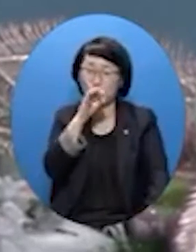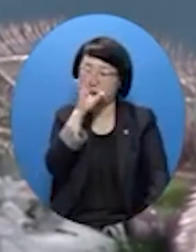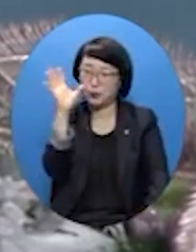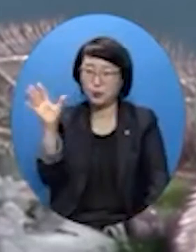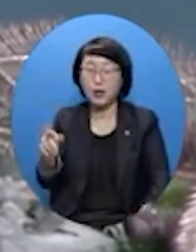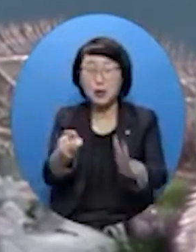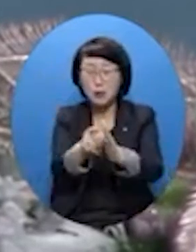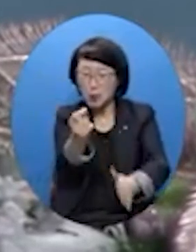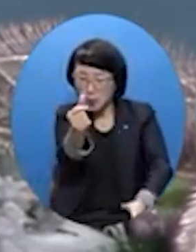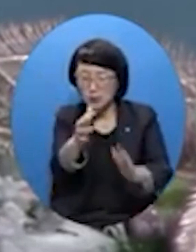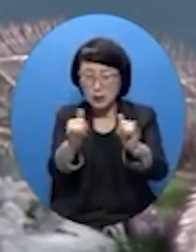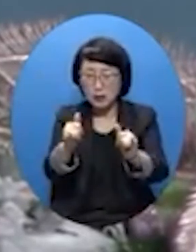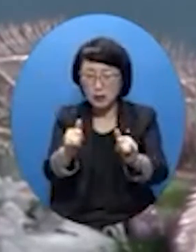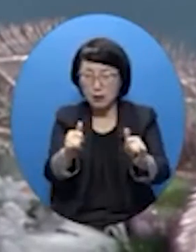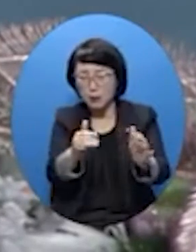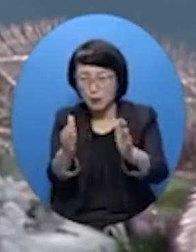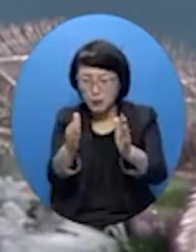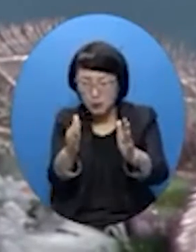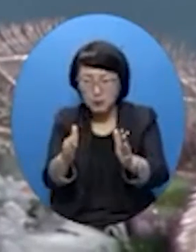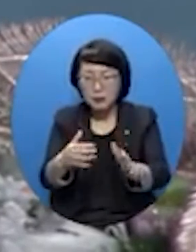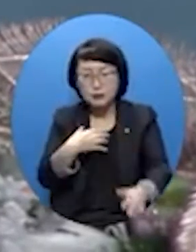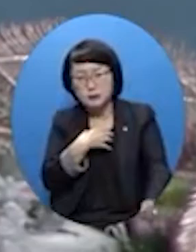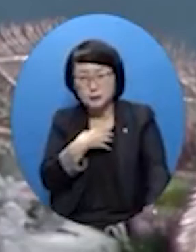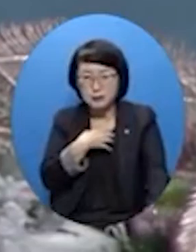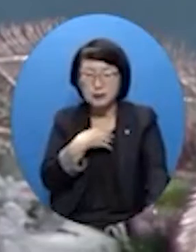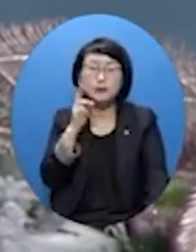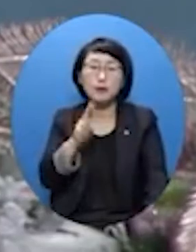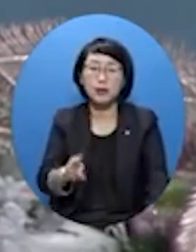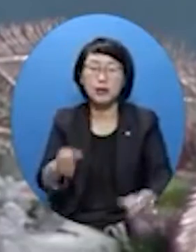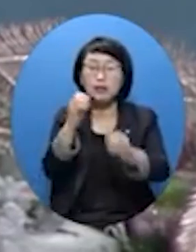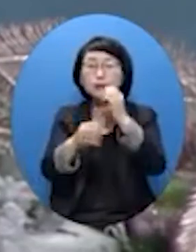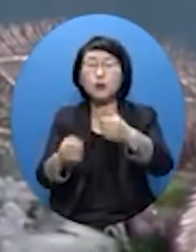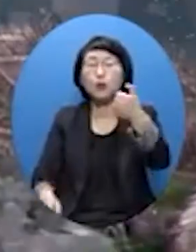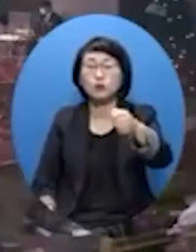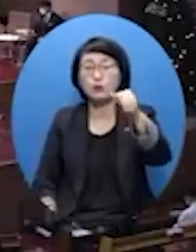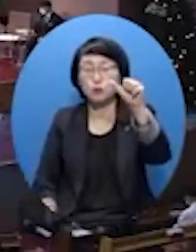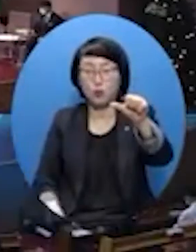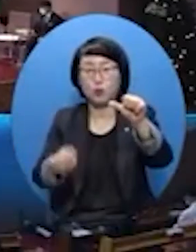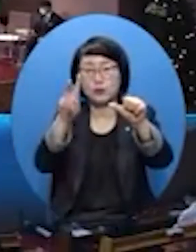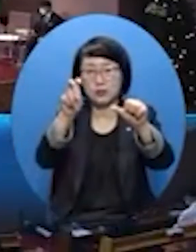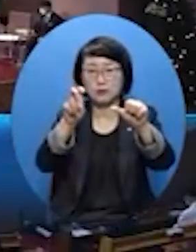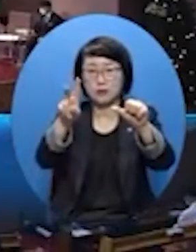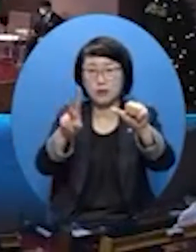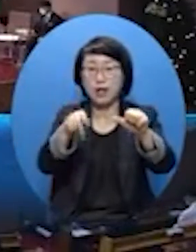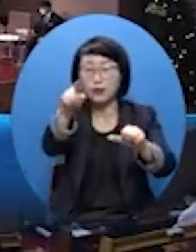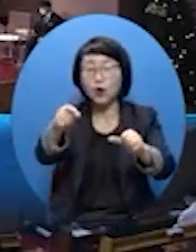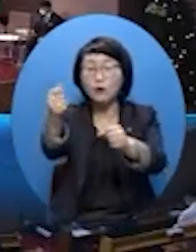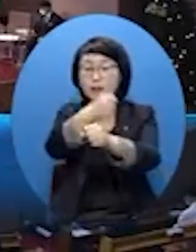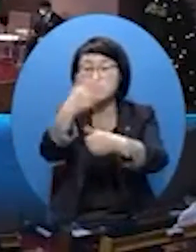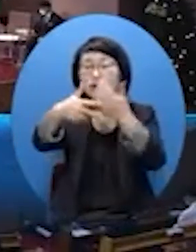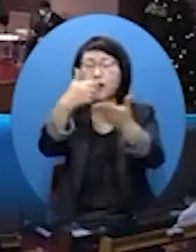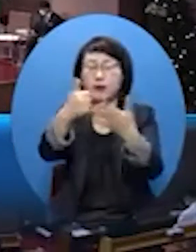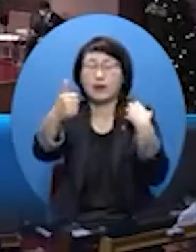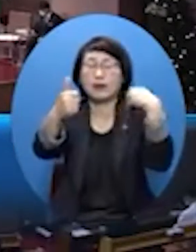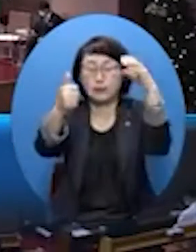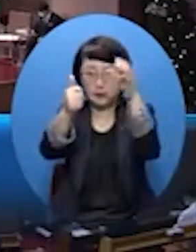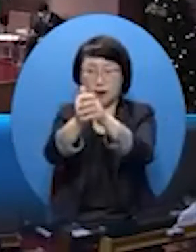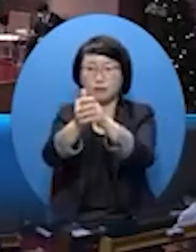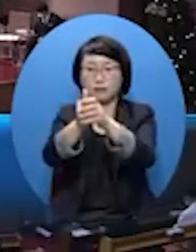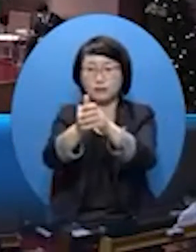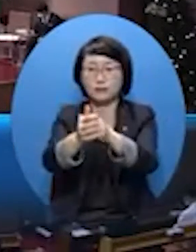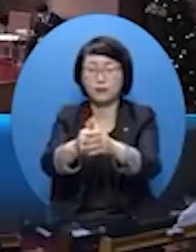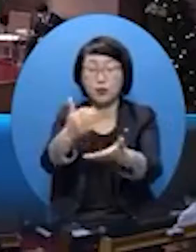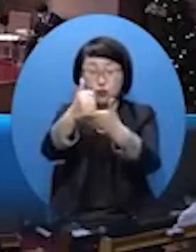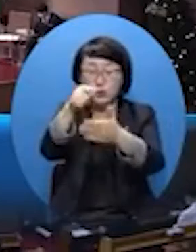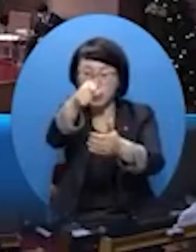믿음이 적은 사람들이 흔들리고 늘 염려하는 것입니다. 그래서 시편 55편 22절을 말씀합니다. 내 짐을 야훼께 맡기라.